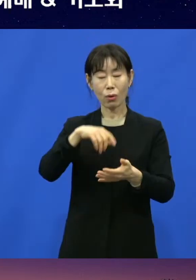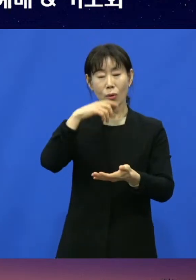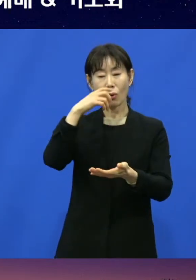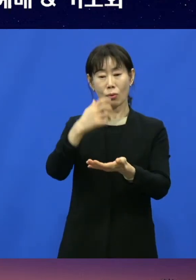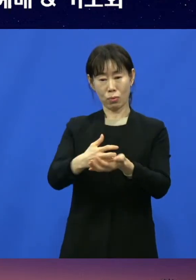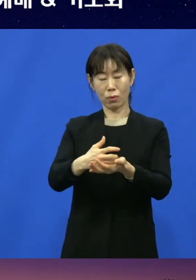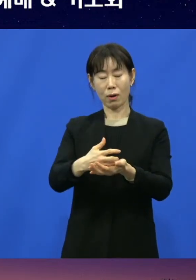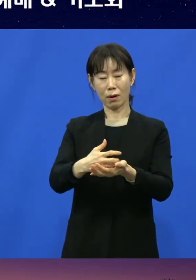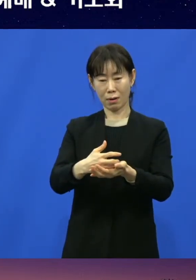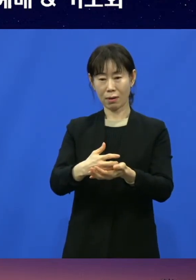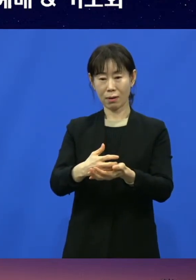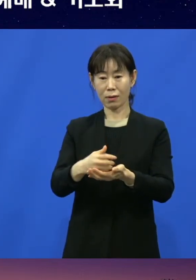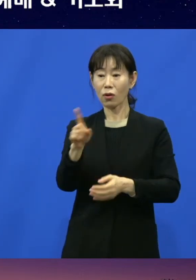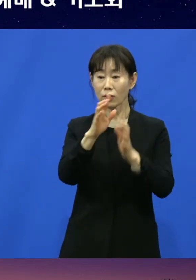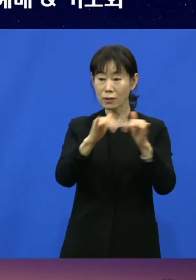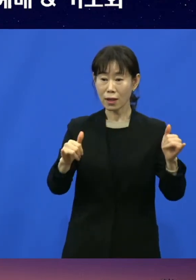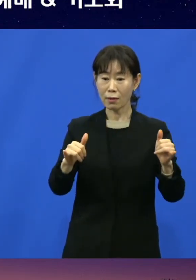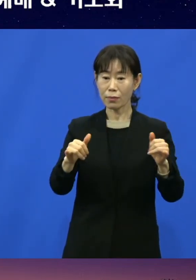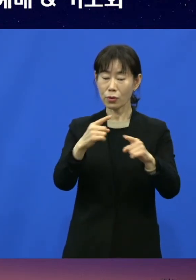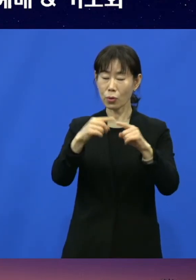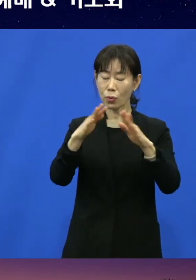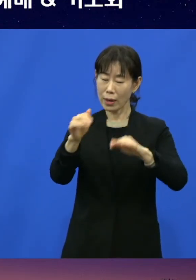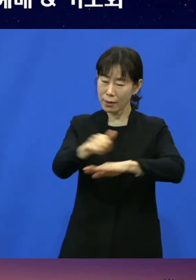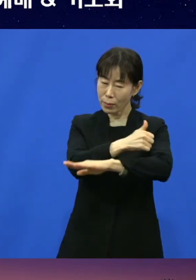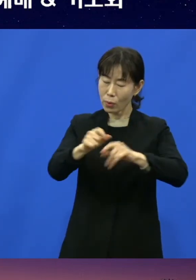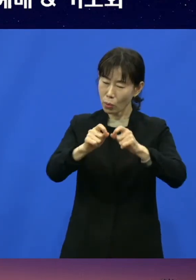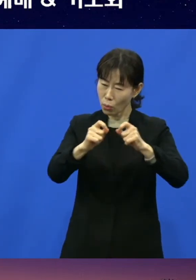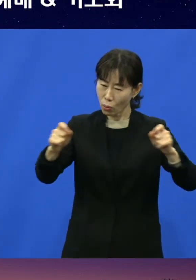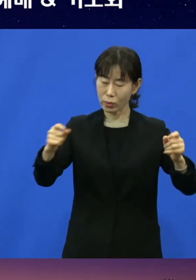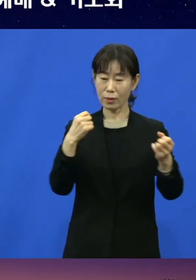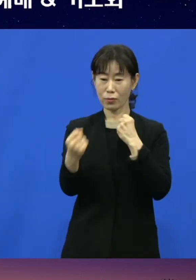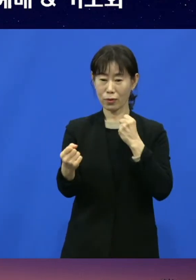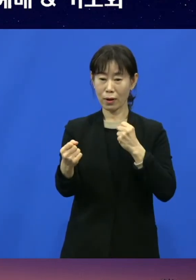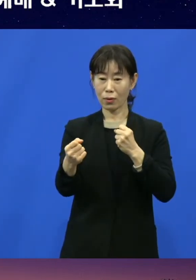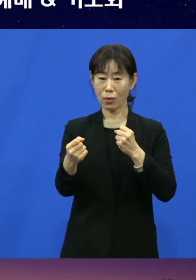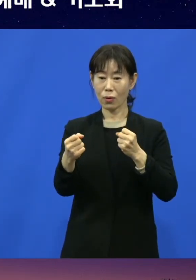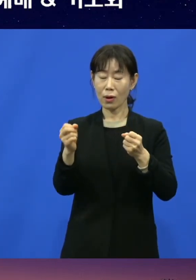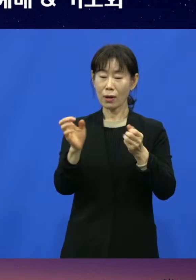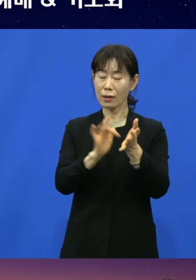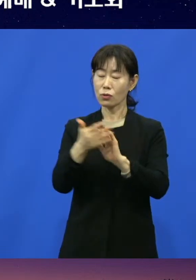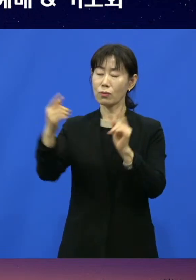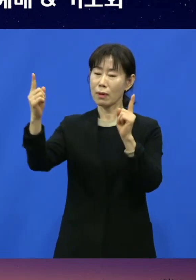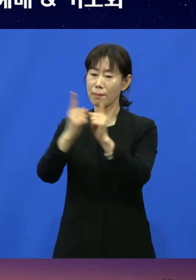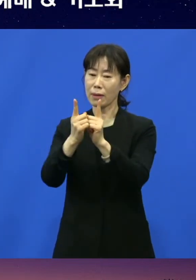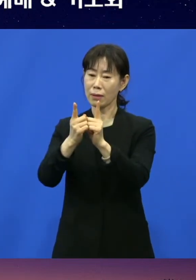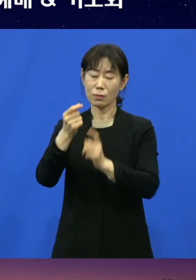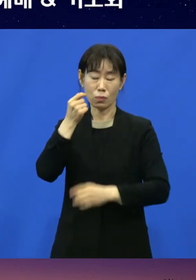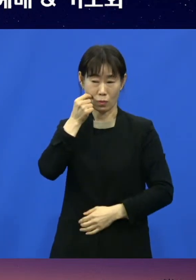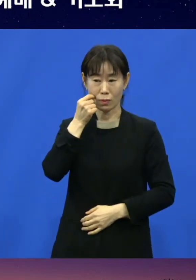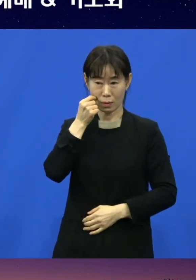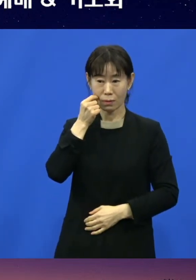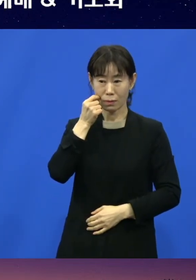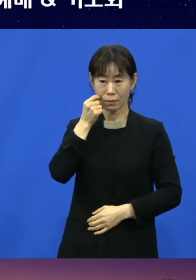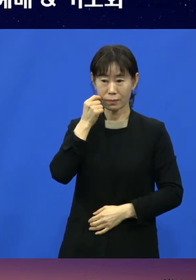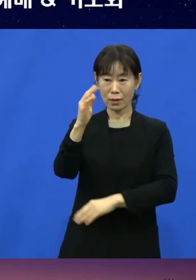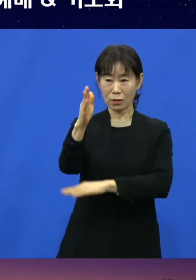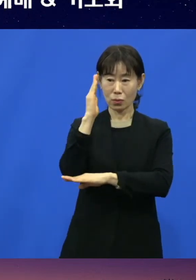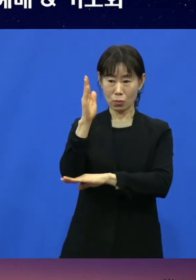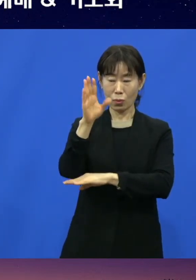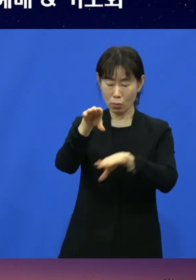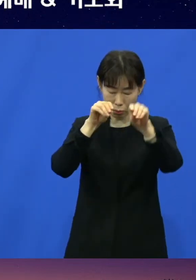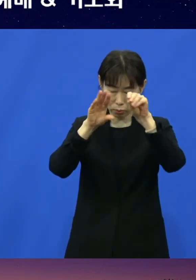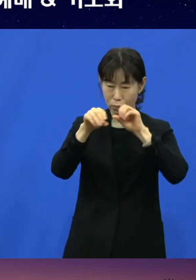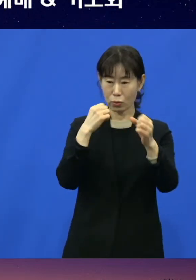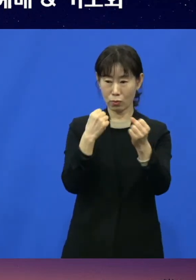어떤 애는 교회를 오랫동안 다니긴 했지만 여전히 복음이 가려진 상태로 있는 거예요. 설교도 많이 들었어요. 그런데